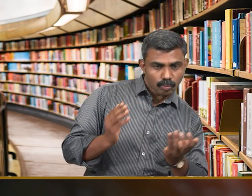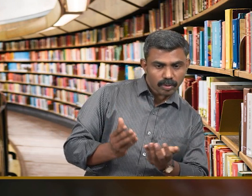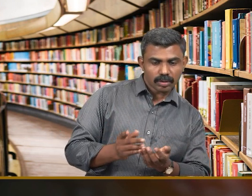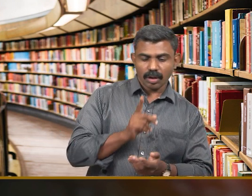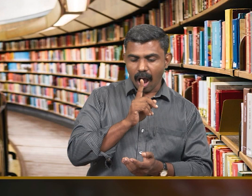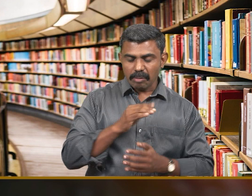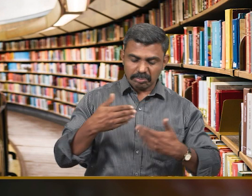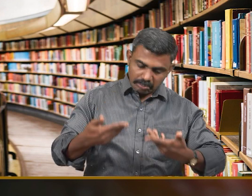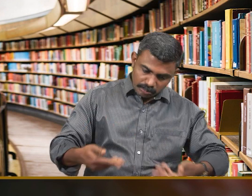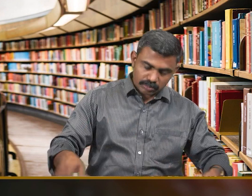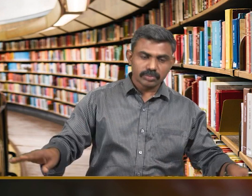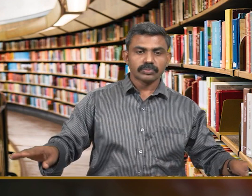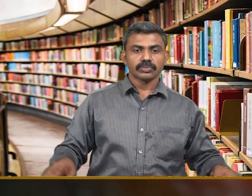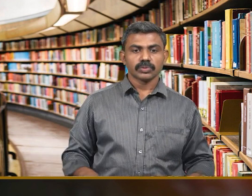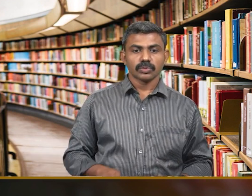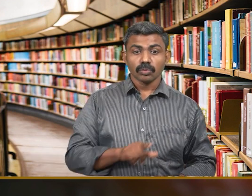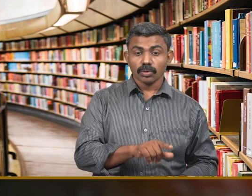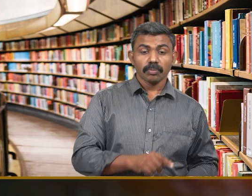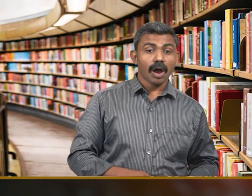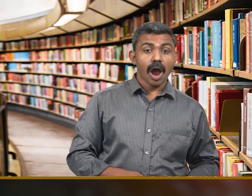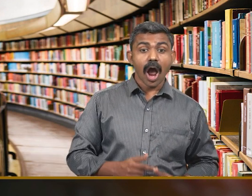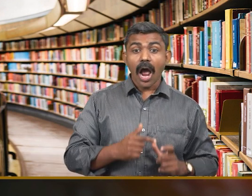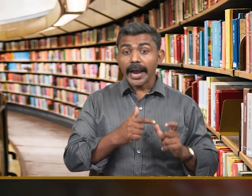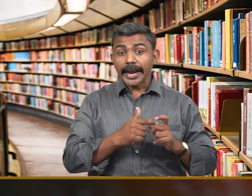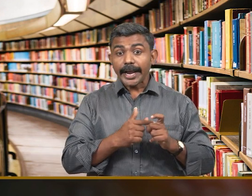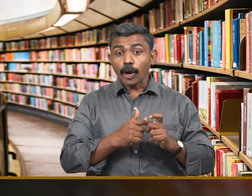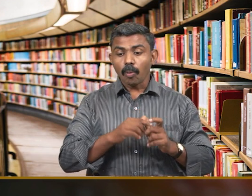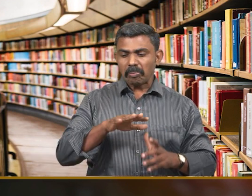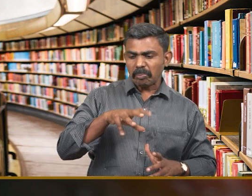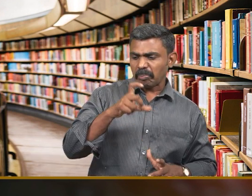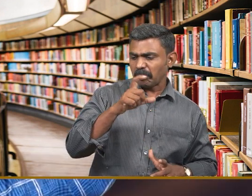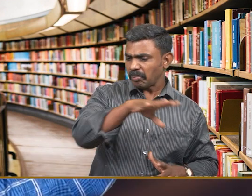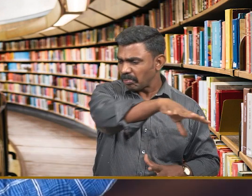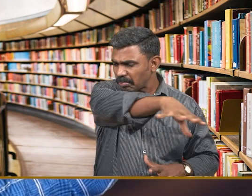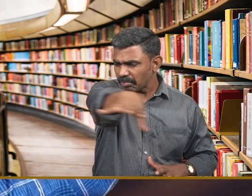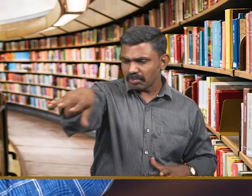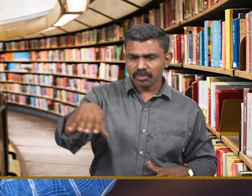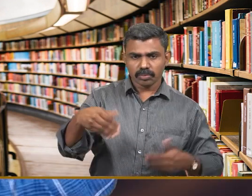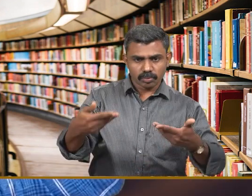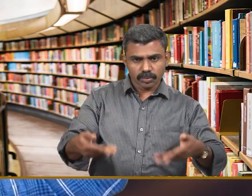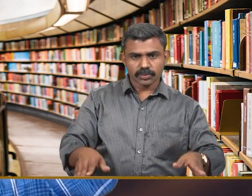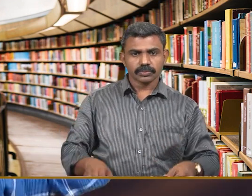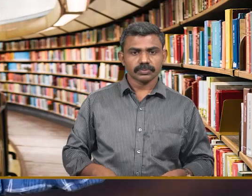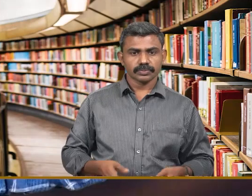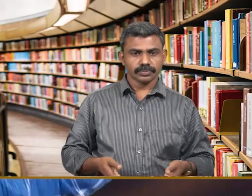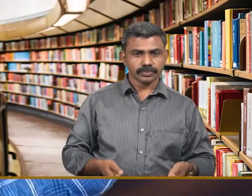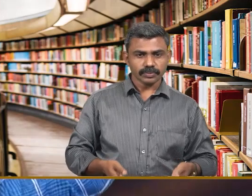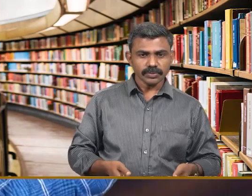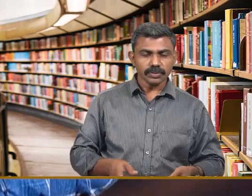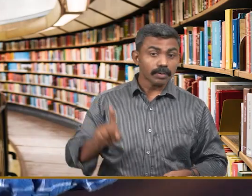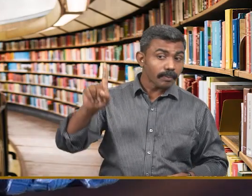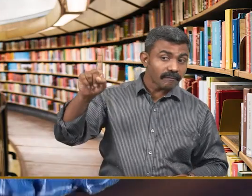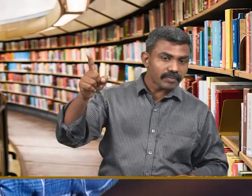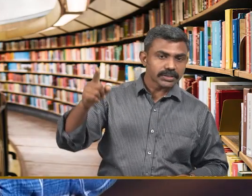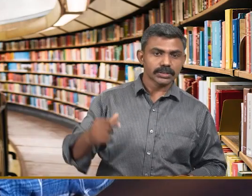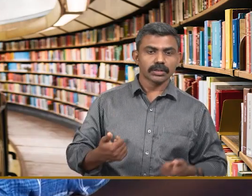அமைதியை இழந்தது என்றே நாம் சொல்லலாம், குறிப்பாக ஐரோப்பா மற்றும் அதை சுற்றியுள்ள நாடுகள். இப்போ இந்த முதல் உலகப்